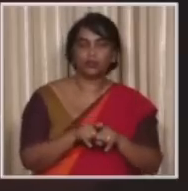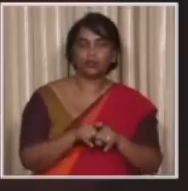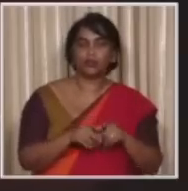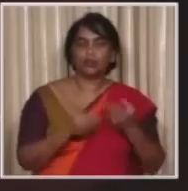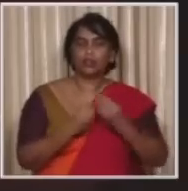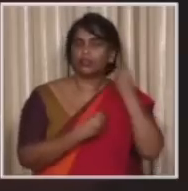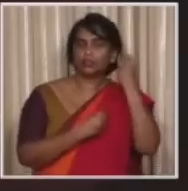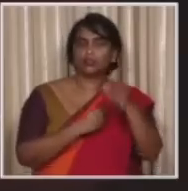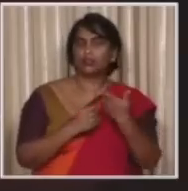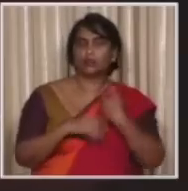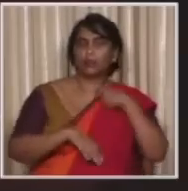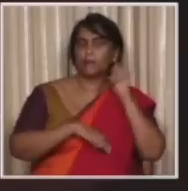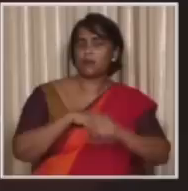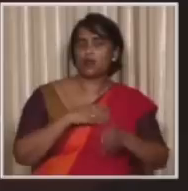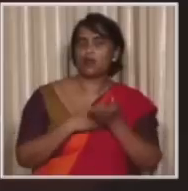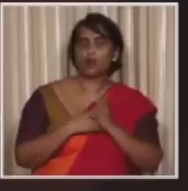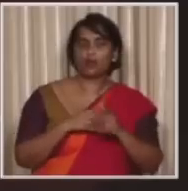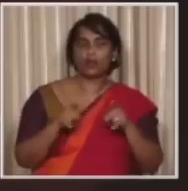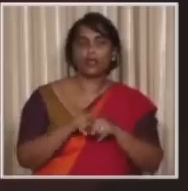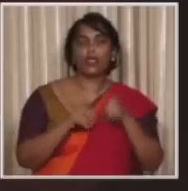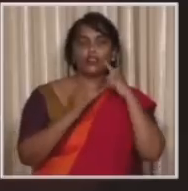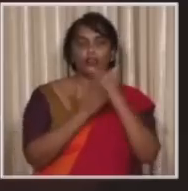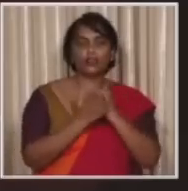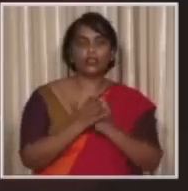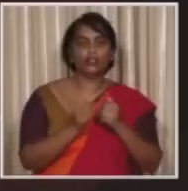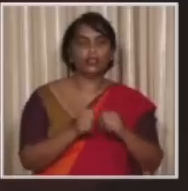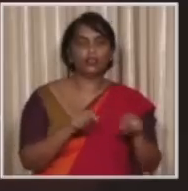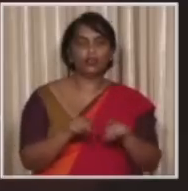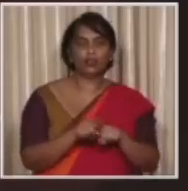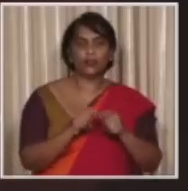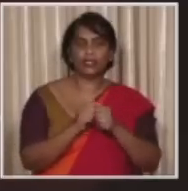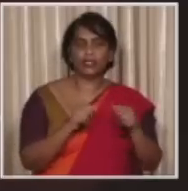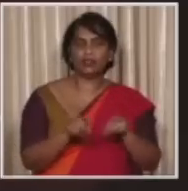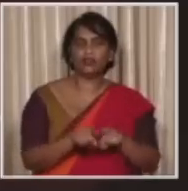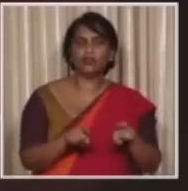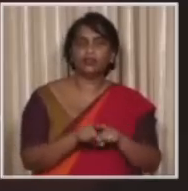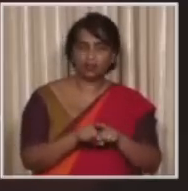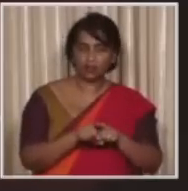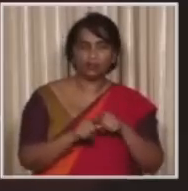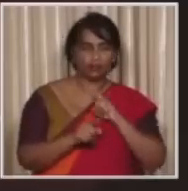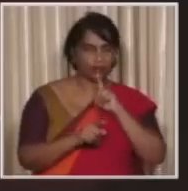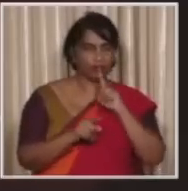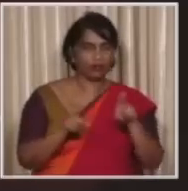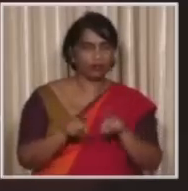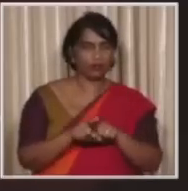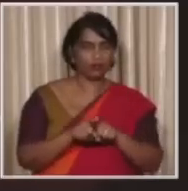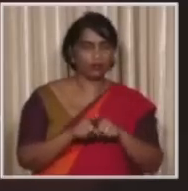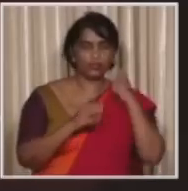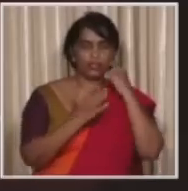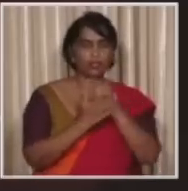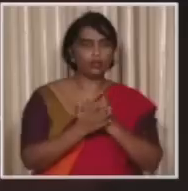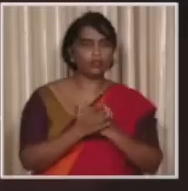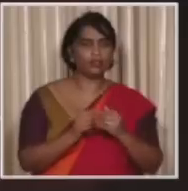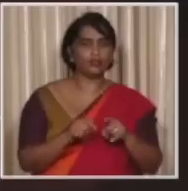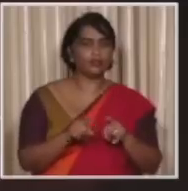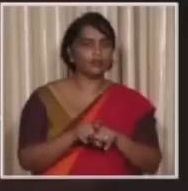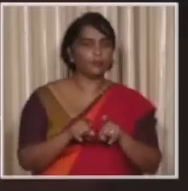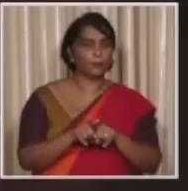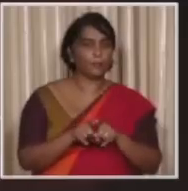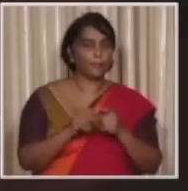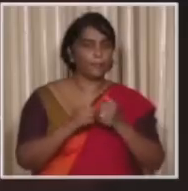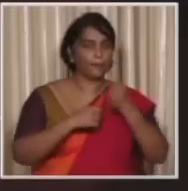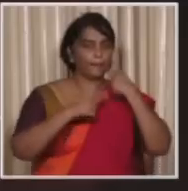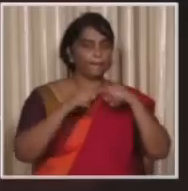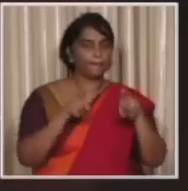මොන පදනමේ සිටද කියන එක මහවැලි අමාත්‍යංශය අපිට ප්‍රකාශ කරන්න ඕනේ. අපි දැක්ක ජනාධිපතිතුමා ප්‍රකාශයක් කරා